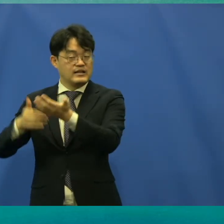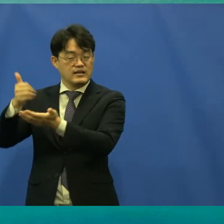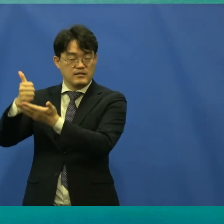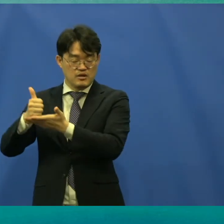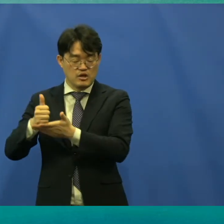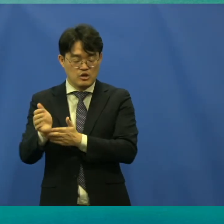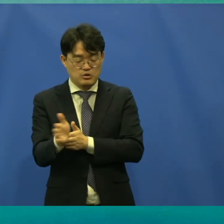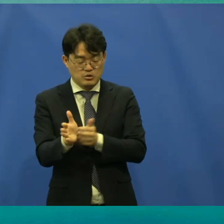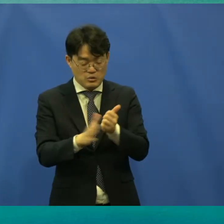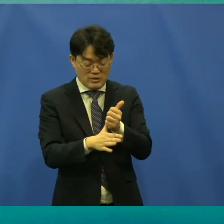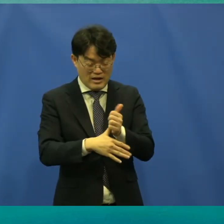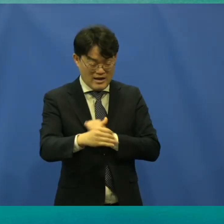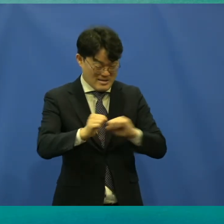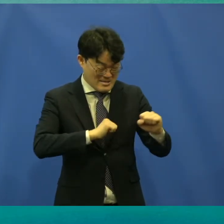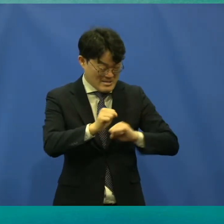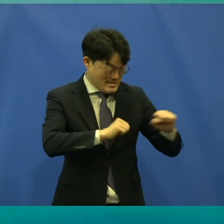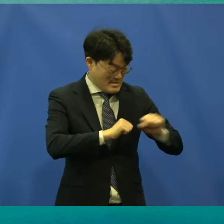좁혀버렸어요.